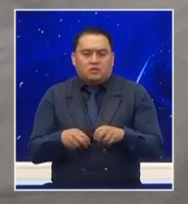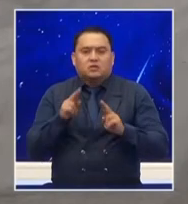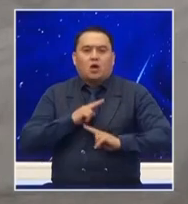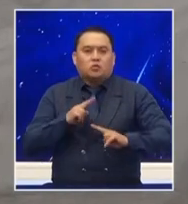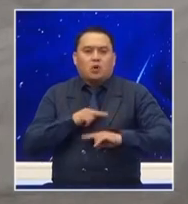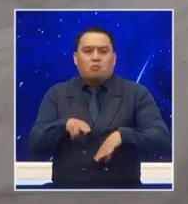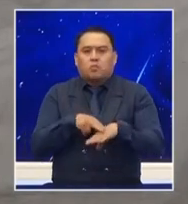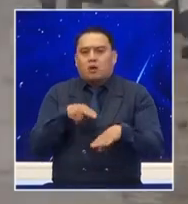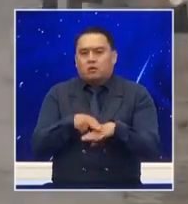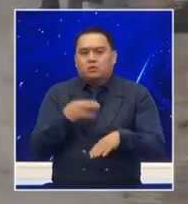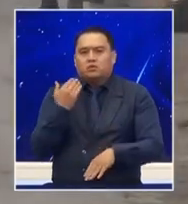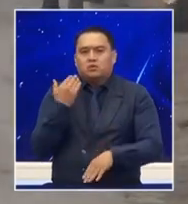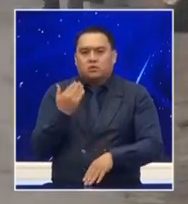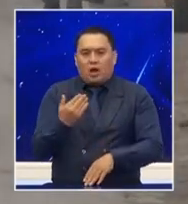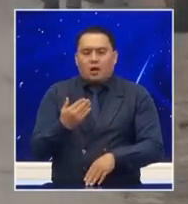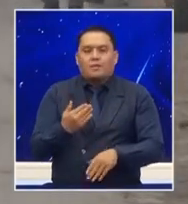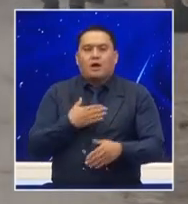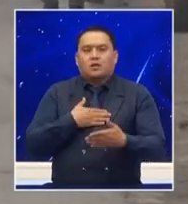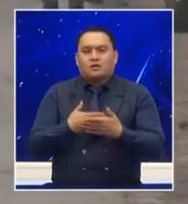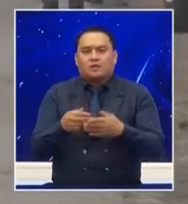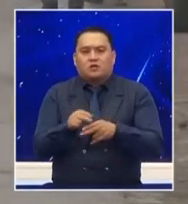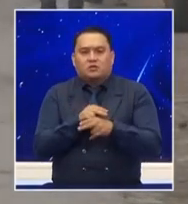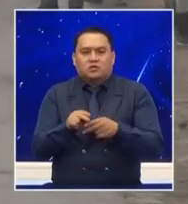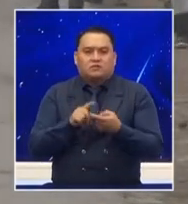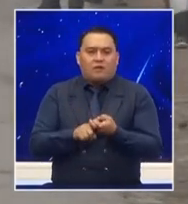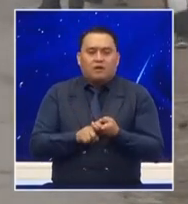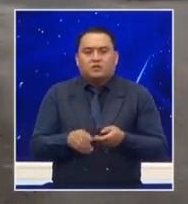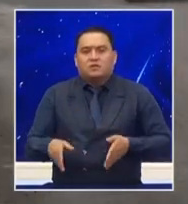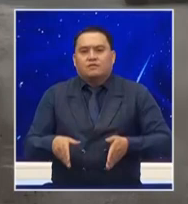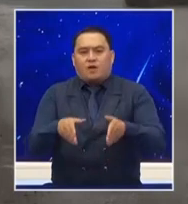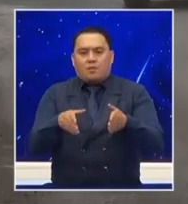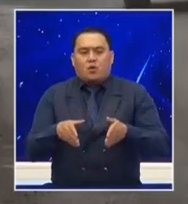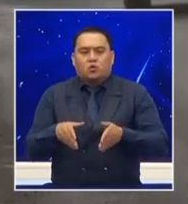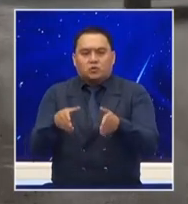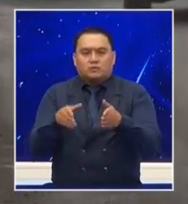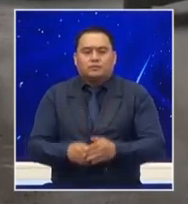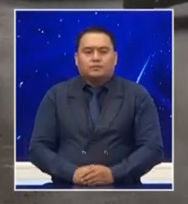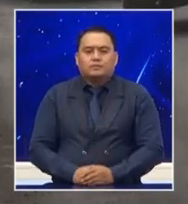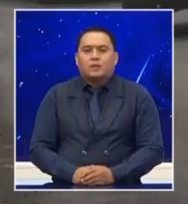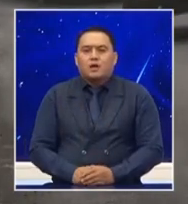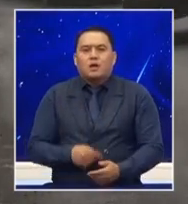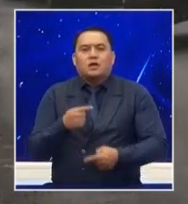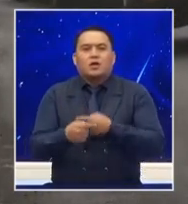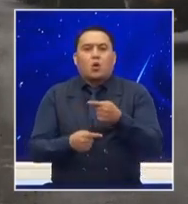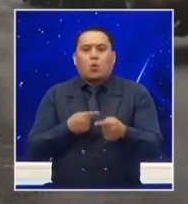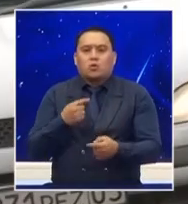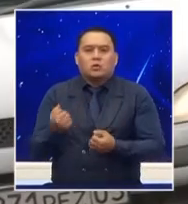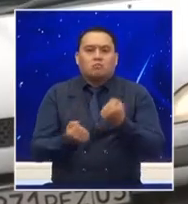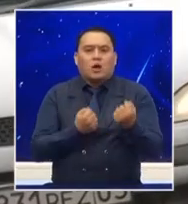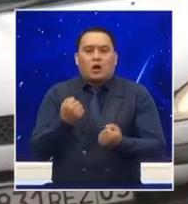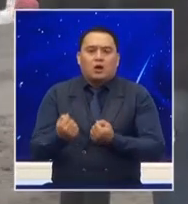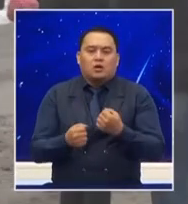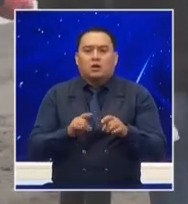сотрудники дорожно-патрульной полиции, оперативно налаживающие свободный маршрут для автолюбителей. Однако регулирование потока машин